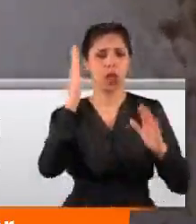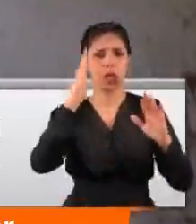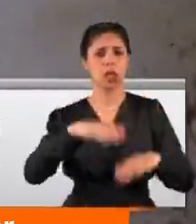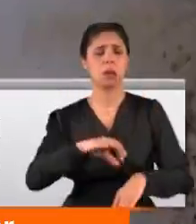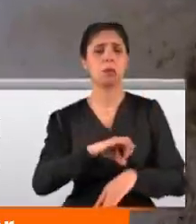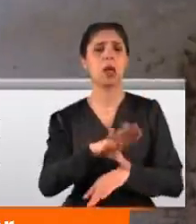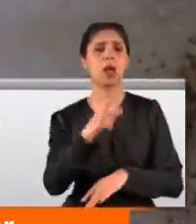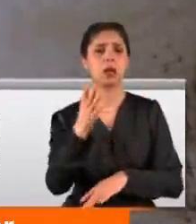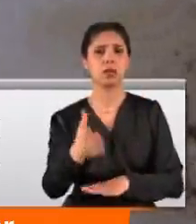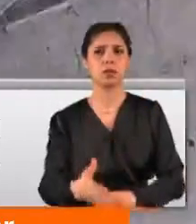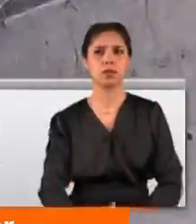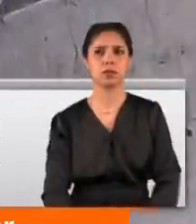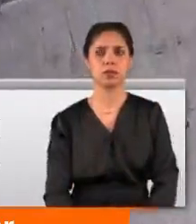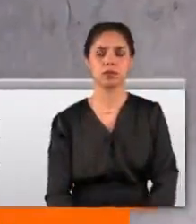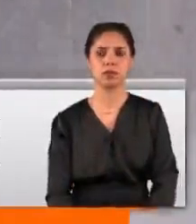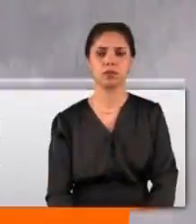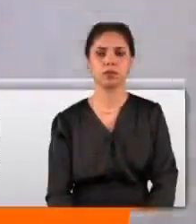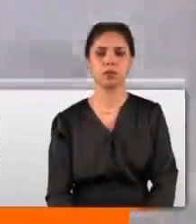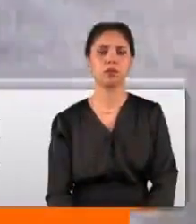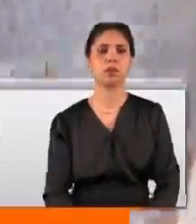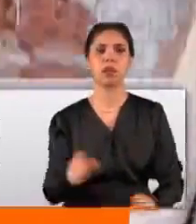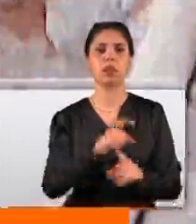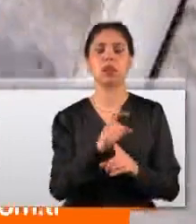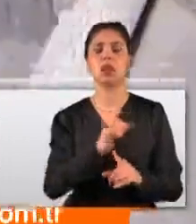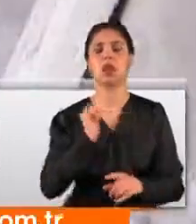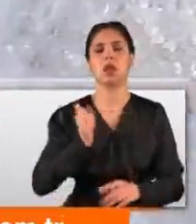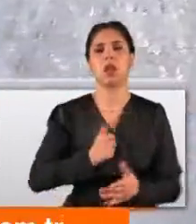yıkılmasıysa işten bile değil. Gerilimde